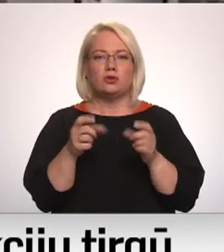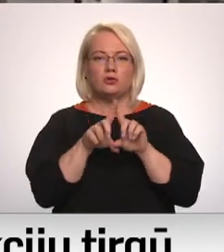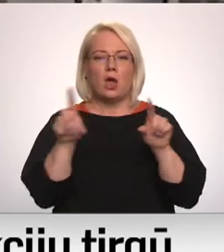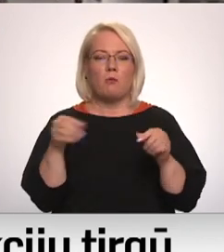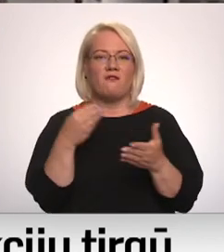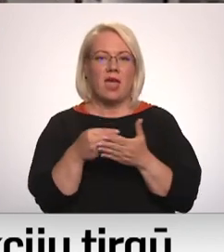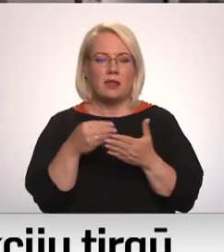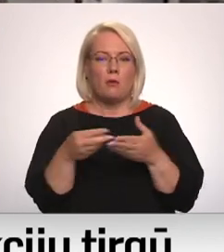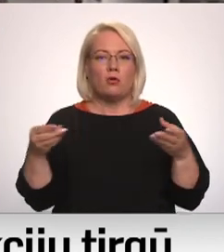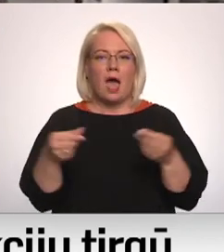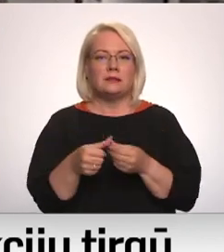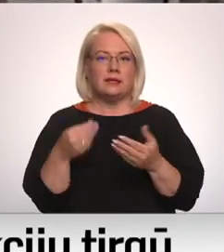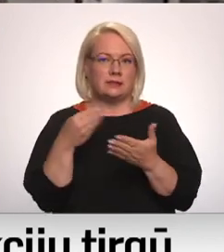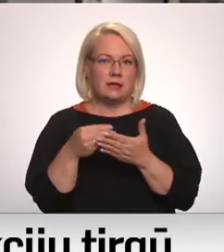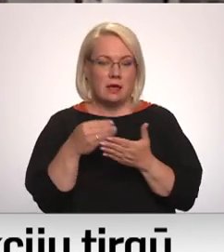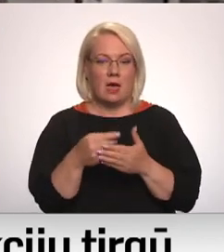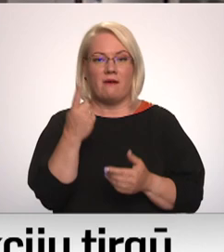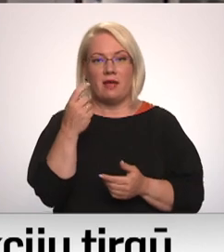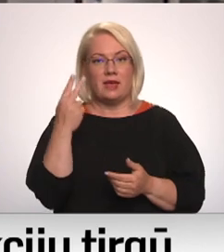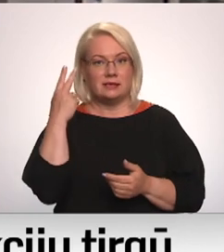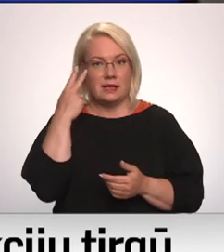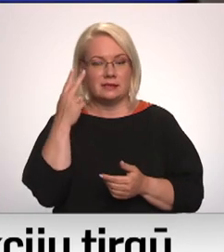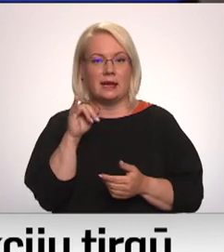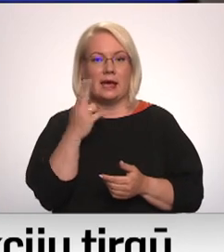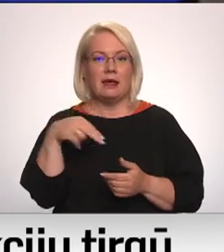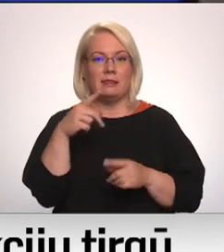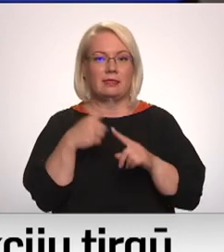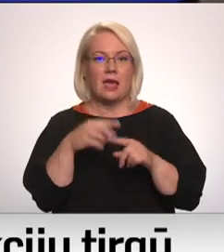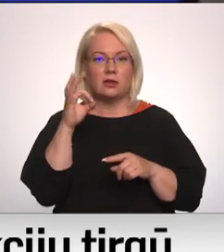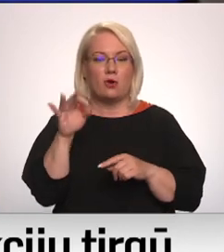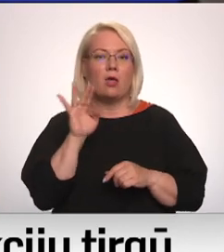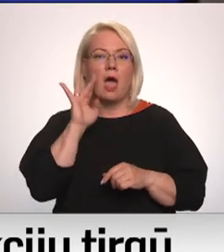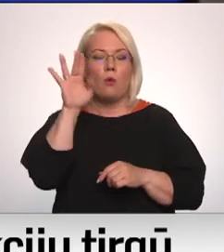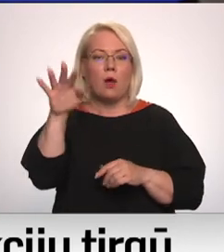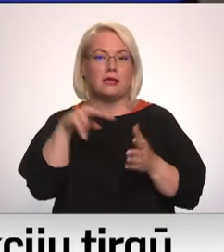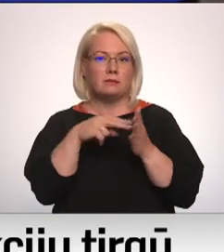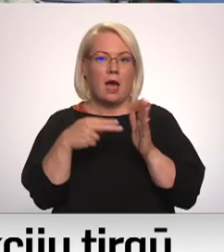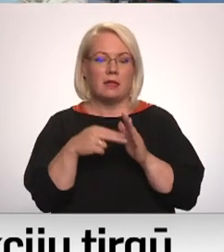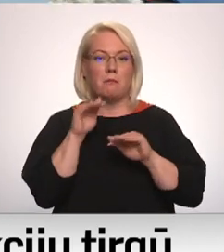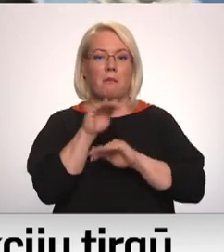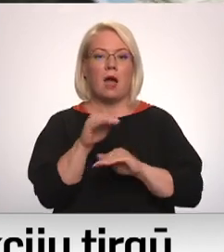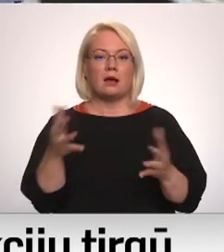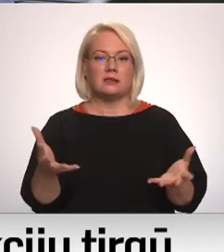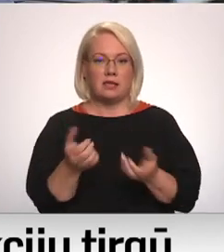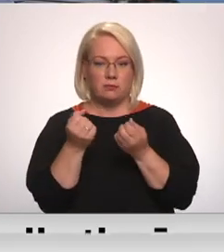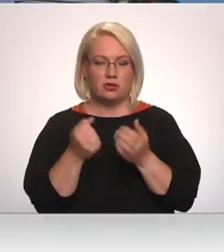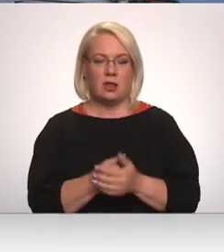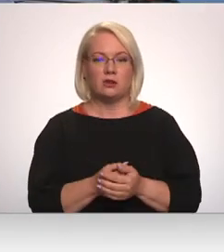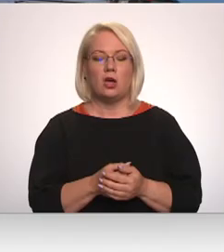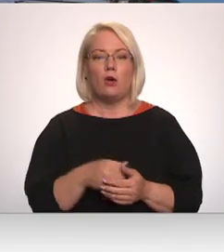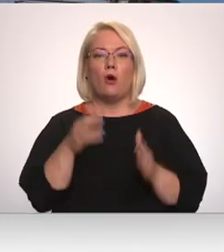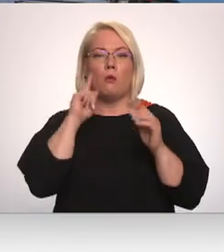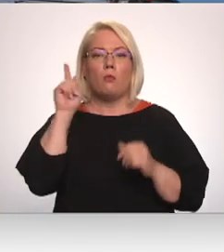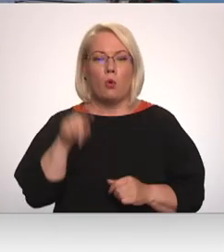cenā. Vēl viens risks ir saistīts ar indekso nākotnes plāniem par bankas dibināšanu. Protams, būs cilvēki,